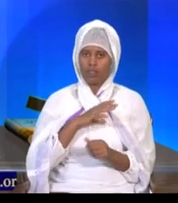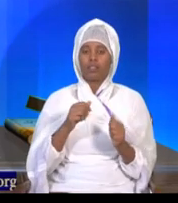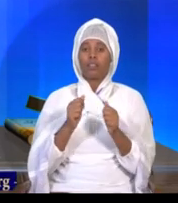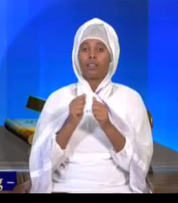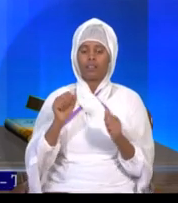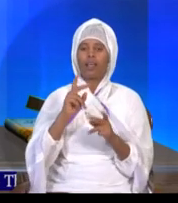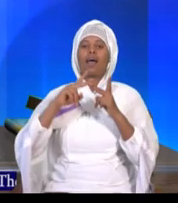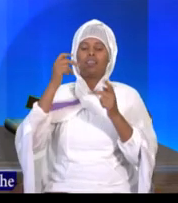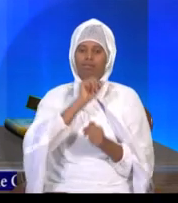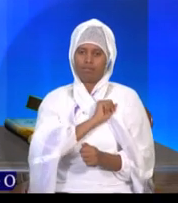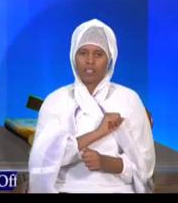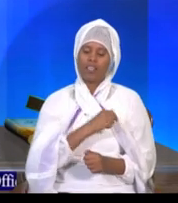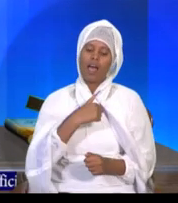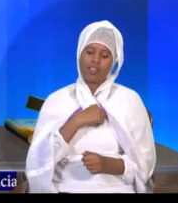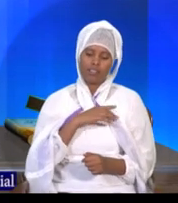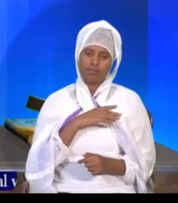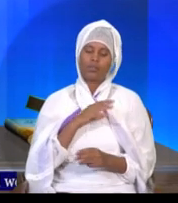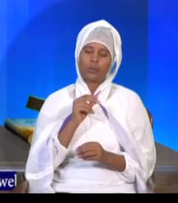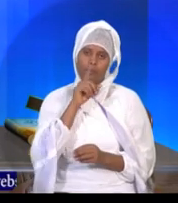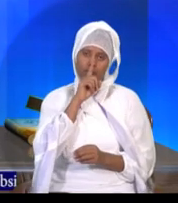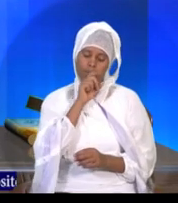قن كالكا خمزي بلكا دنين كاسخي يدي